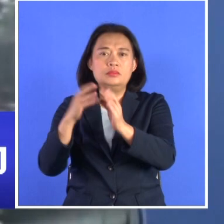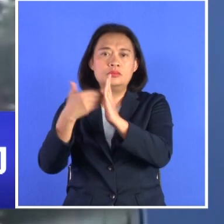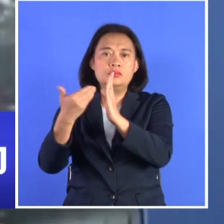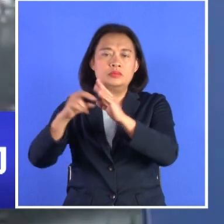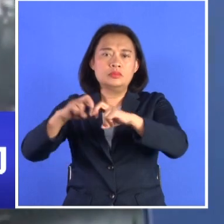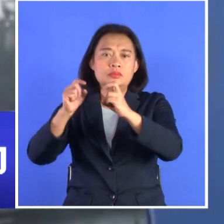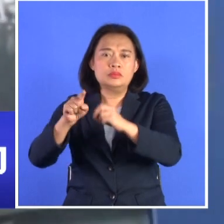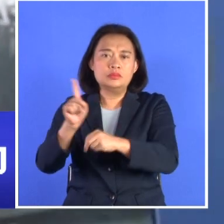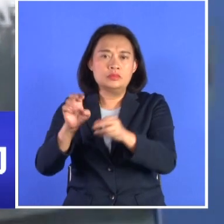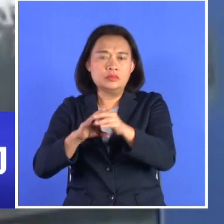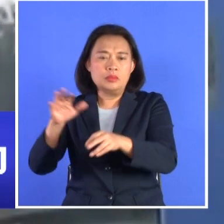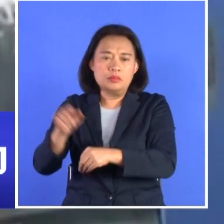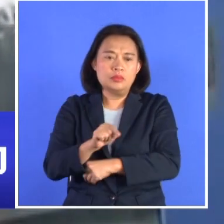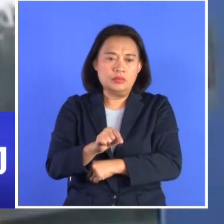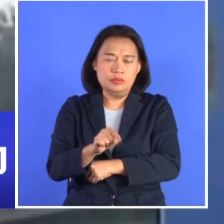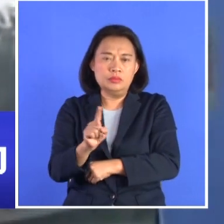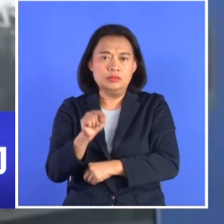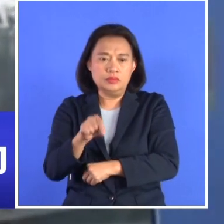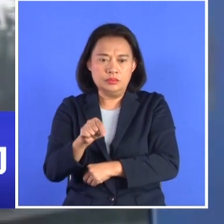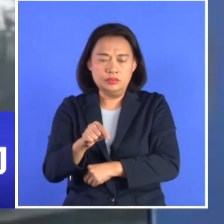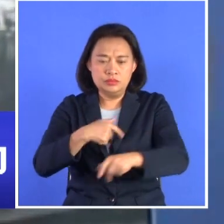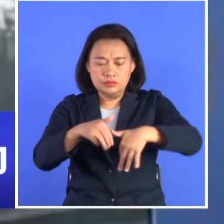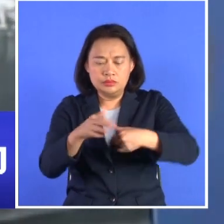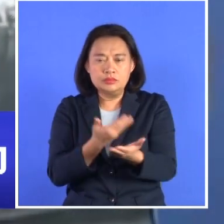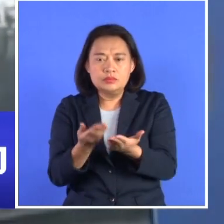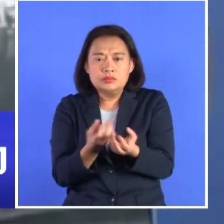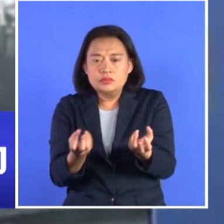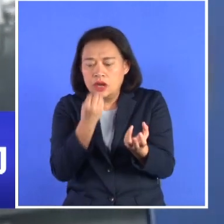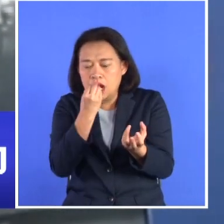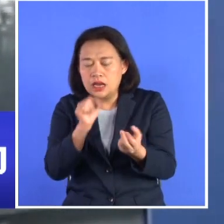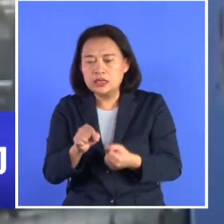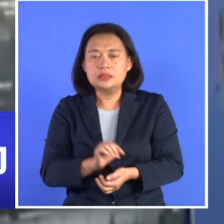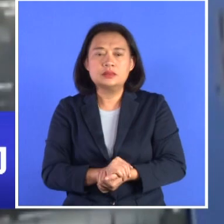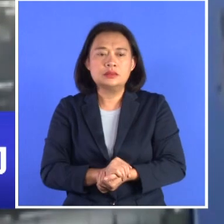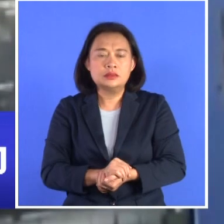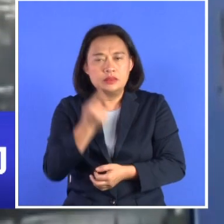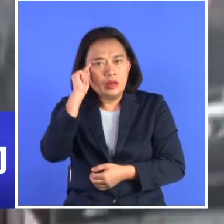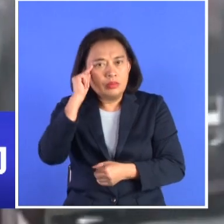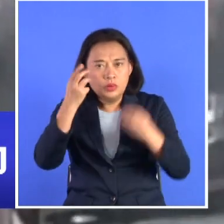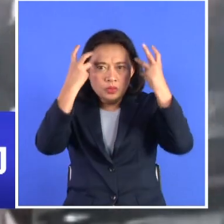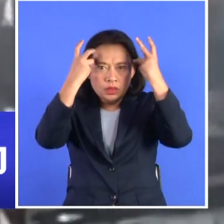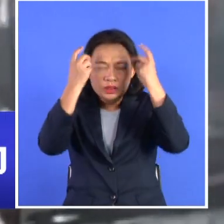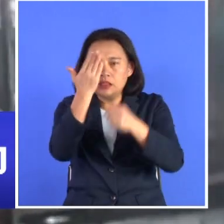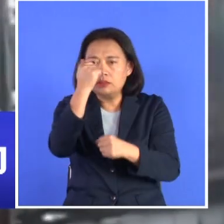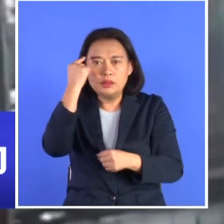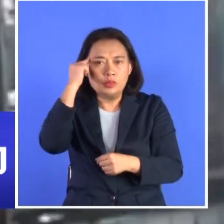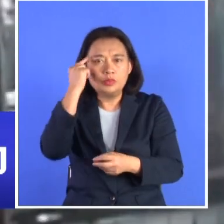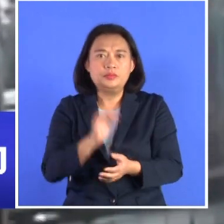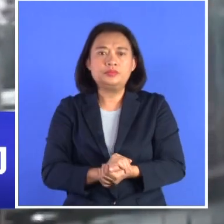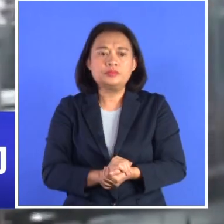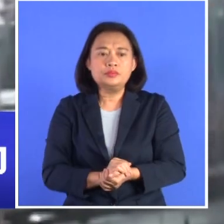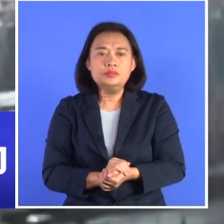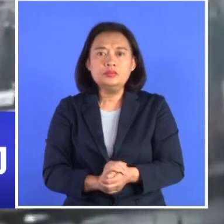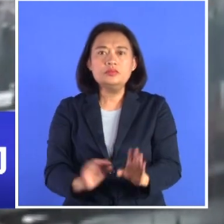เชือกนี้นะครับเนี่ยมาแล้วก็ให้ชาวบ้านเนี่ยซื้ออาหารให้ช้างกินไม่ทราบช้างเครียดเพราะอะไรว่าอย่างงั้นสุดท้ายนะครับผู้เสีย